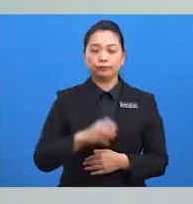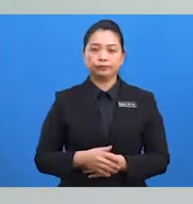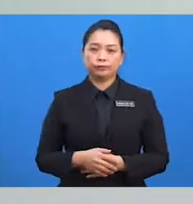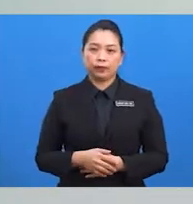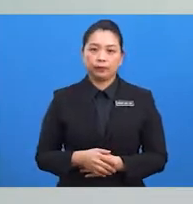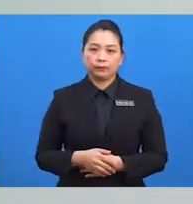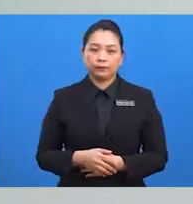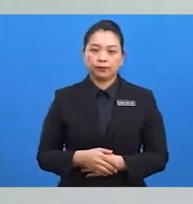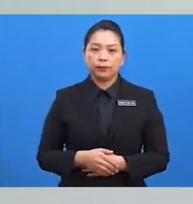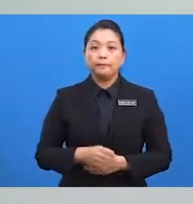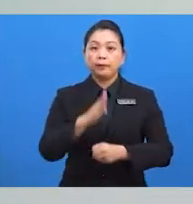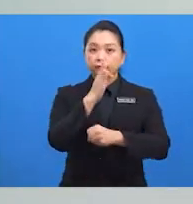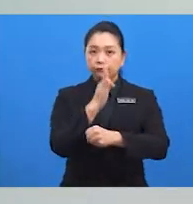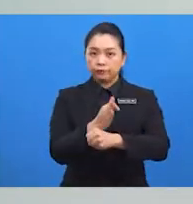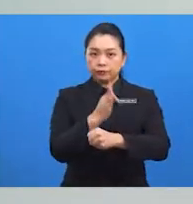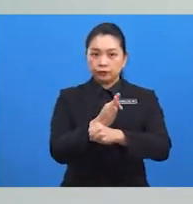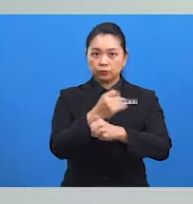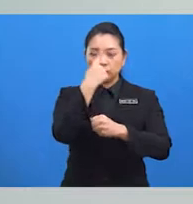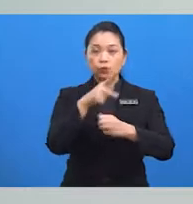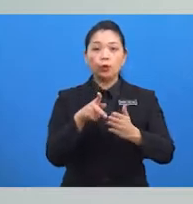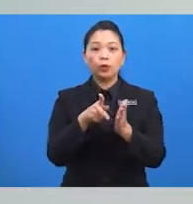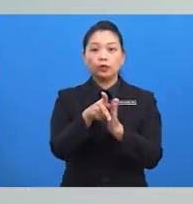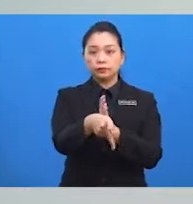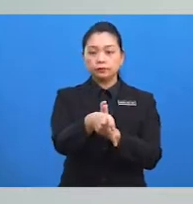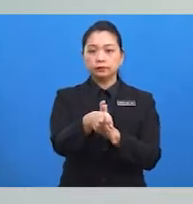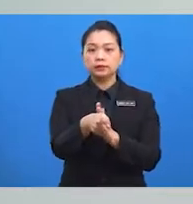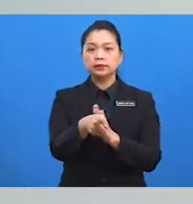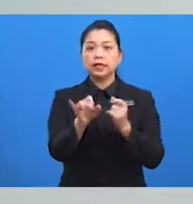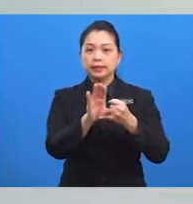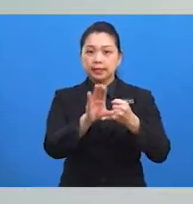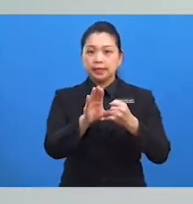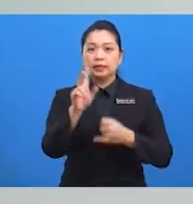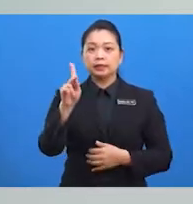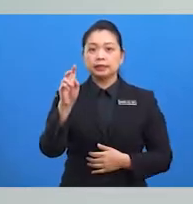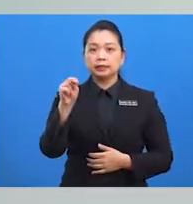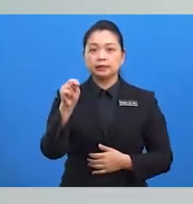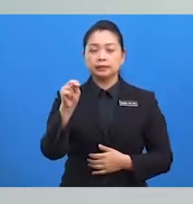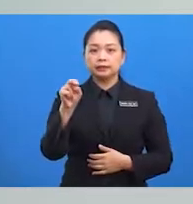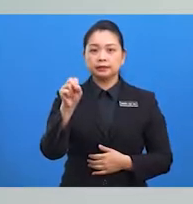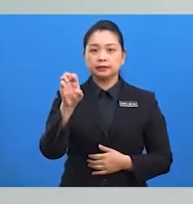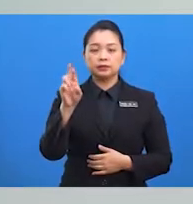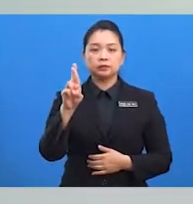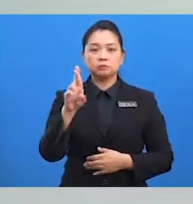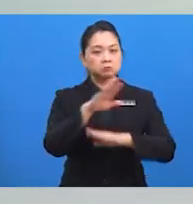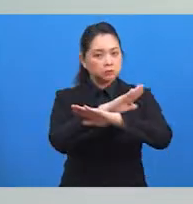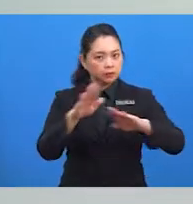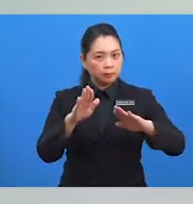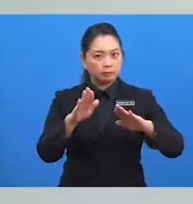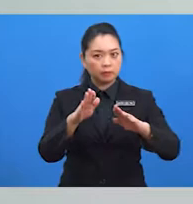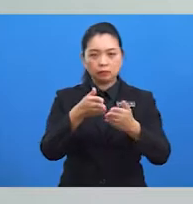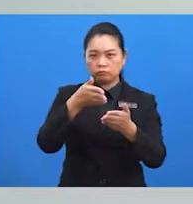6060 berfungsi untuk membunuh sel-sel cancel tanpa melibatkan pembedahan